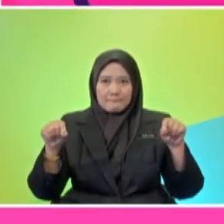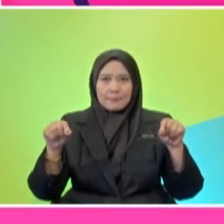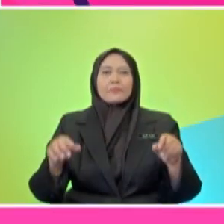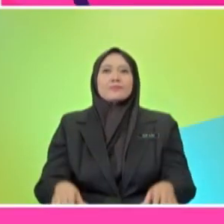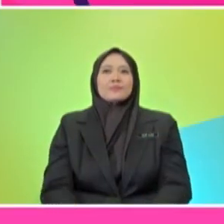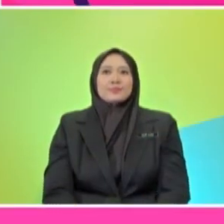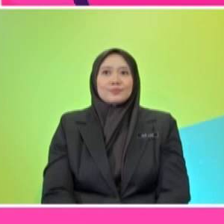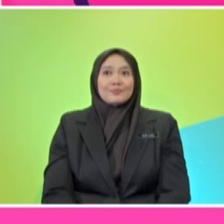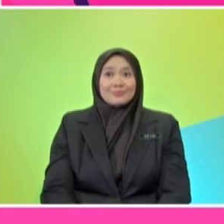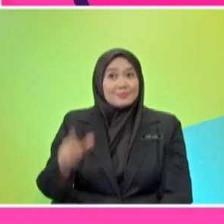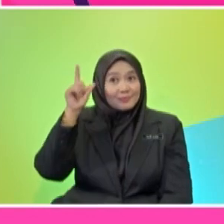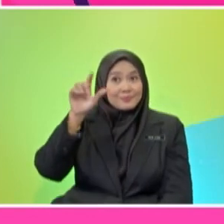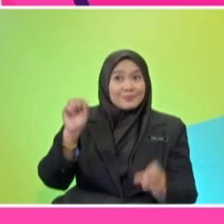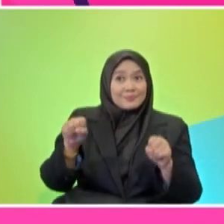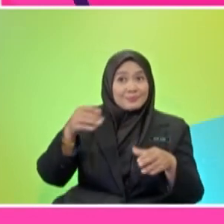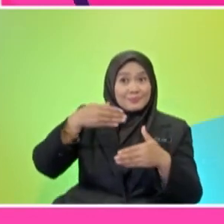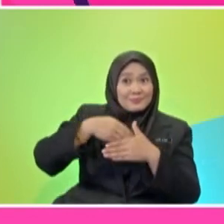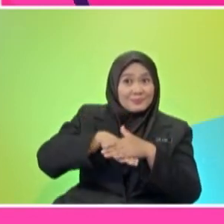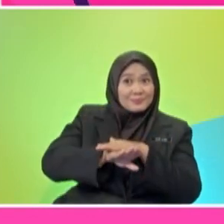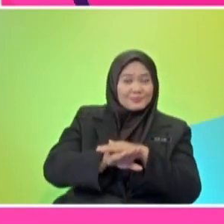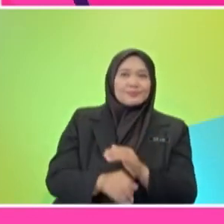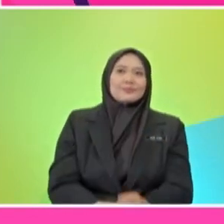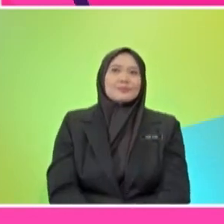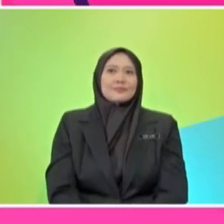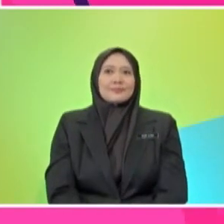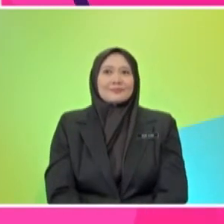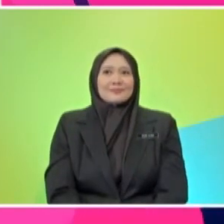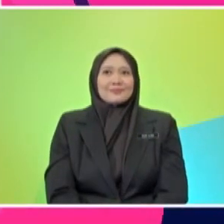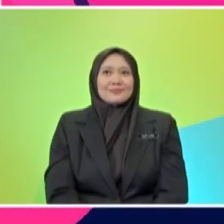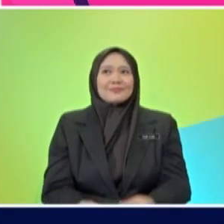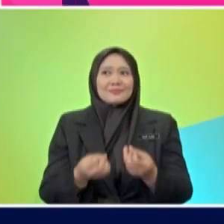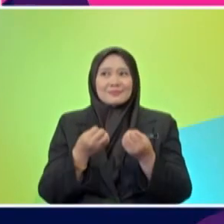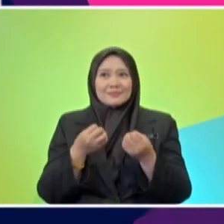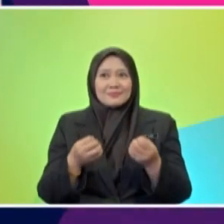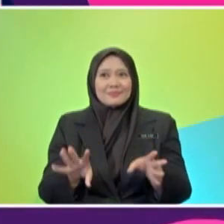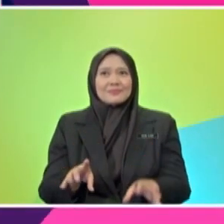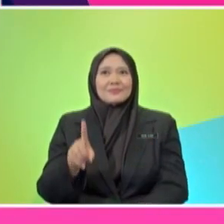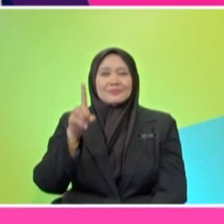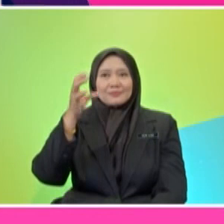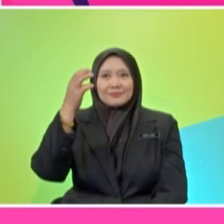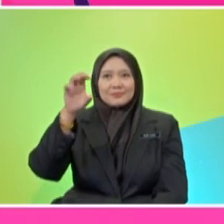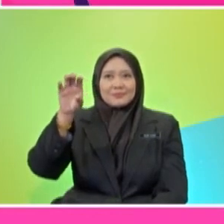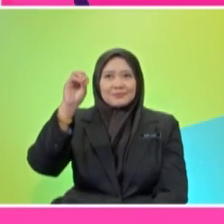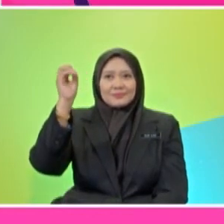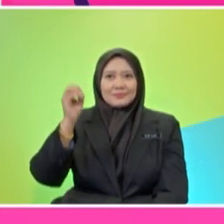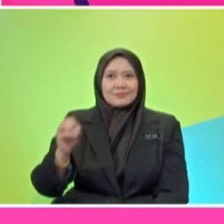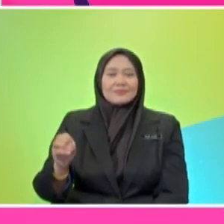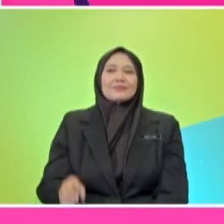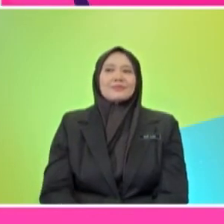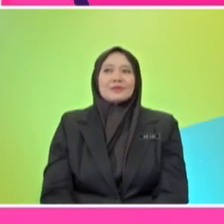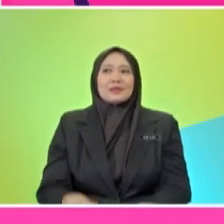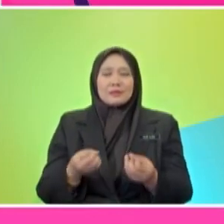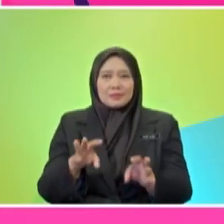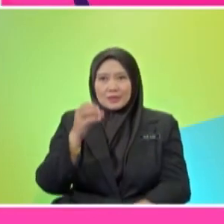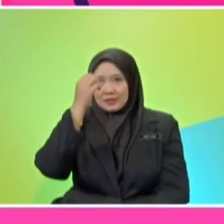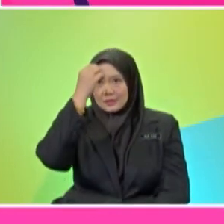tengah ni. masuk. Okey, dah berapa peratus sekarang ni? Okey, sikit lagi. 100%. Okey. Alright, The code has been uploaded. Dah